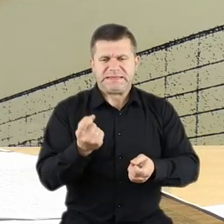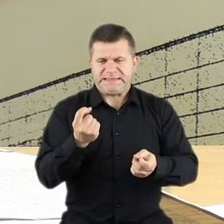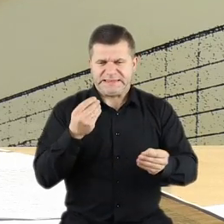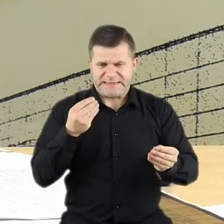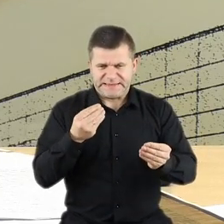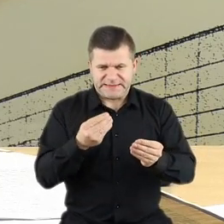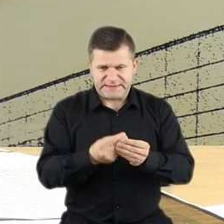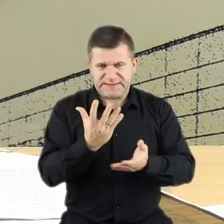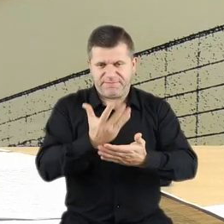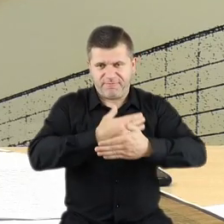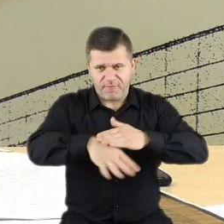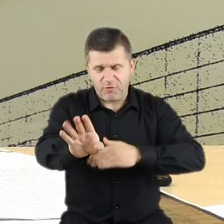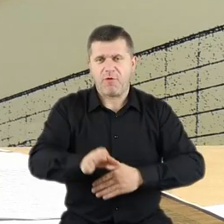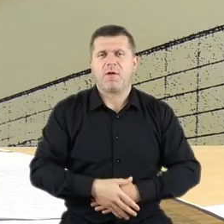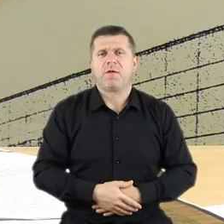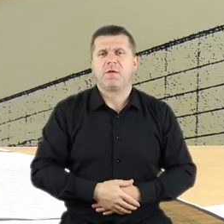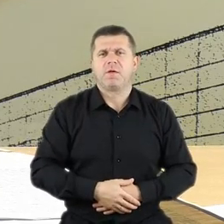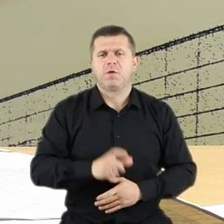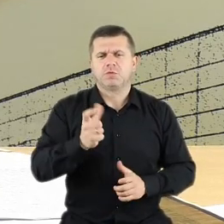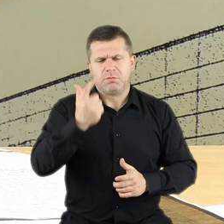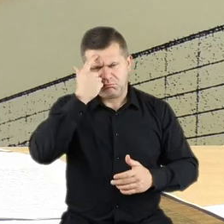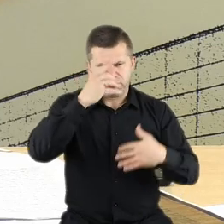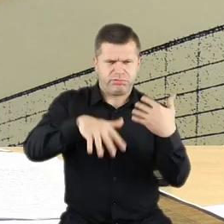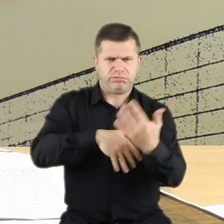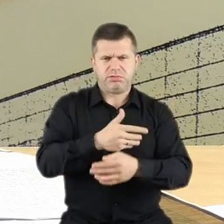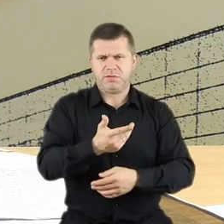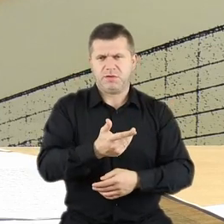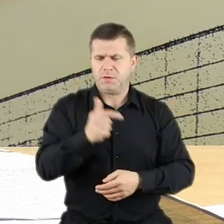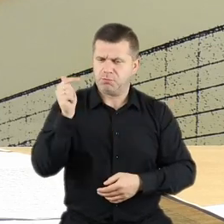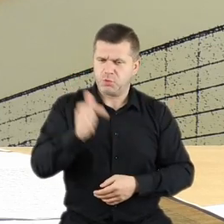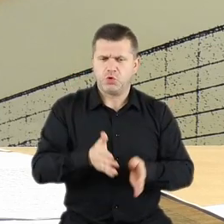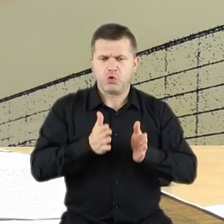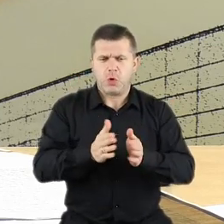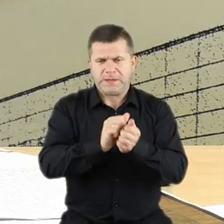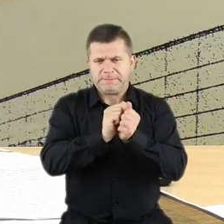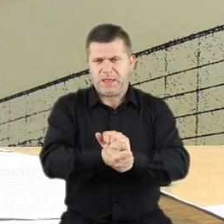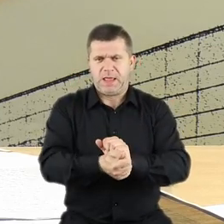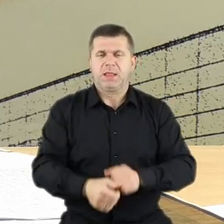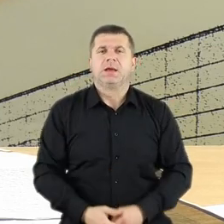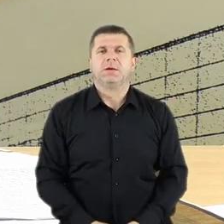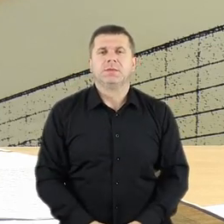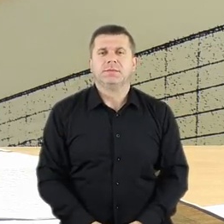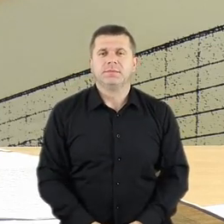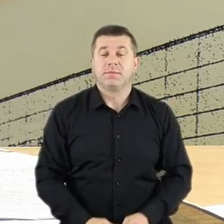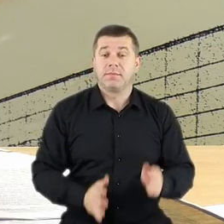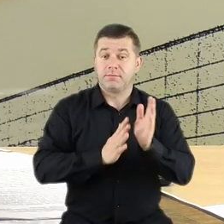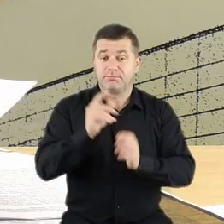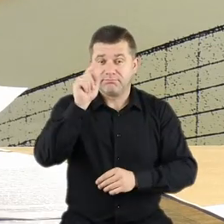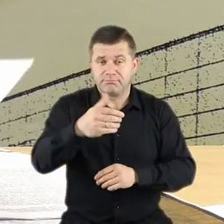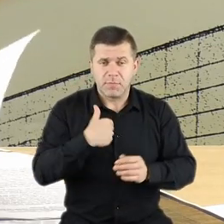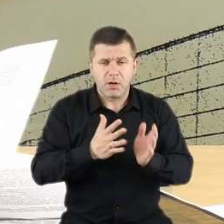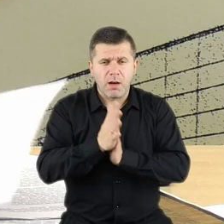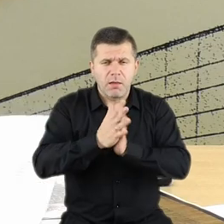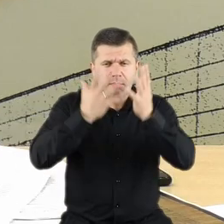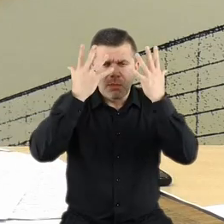ostatniego zagajnika chce wychodzić ale coś mu się pomyliło i musiał drogę zmienić wreszcie było